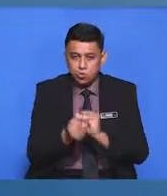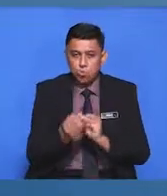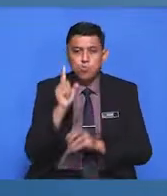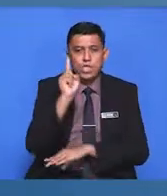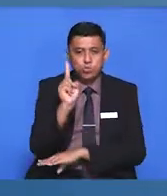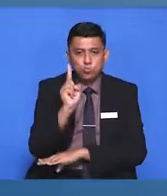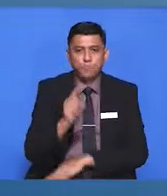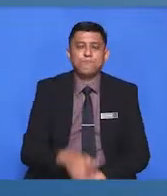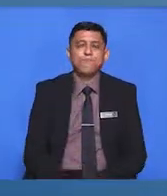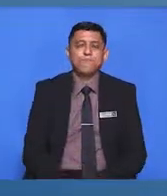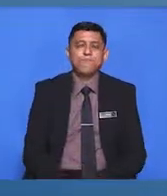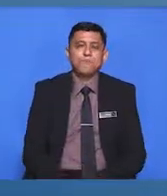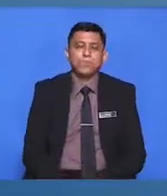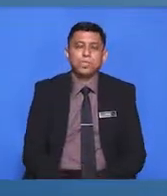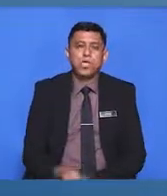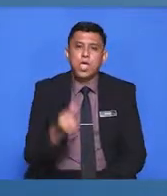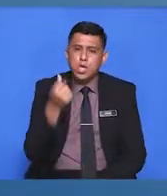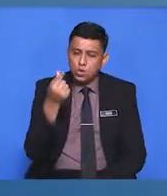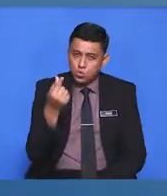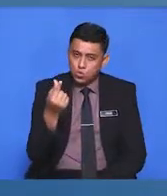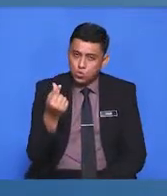mempunyai nilai wang RM1.